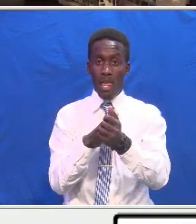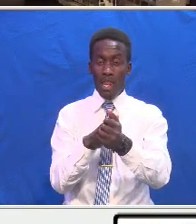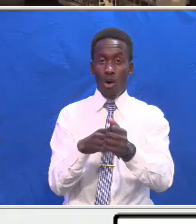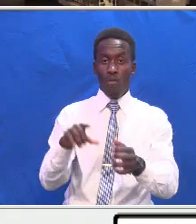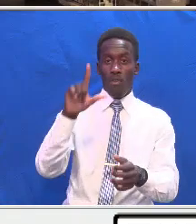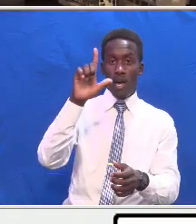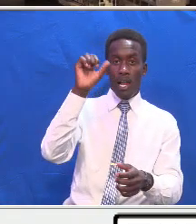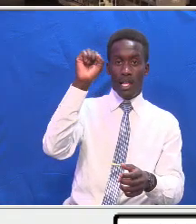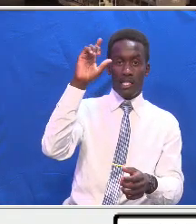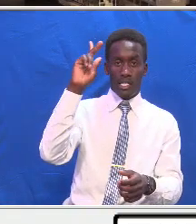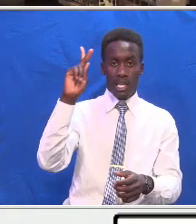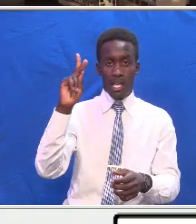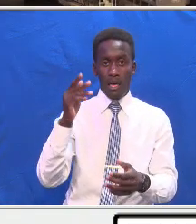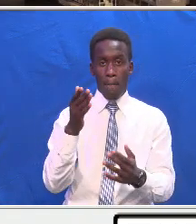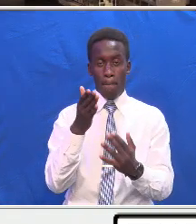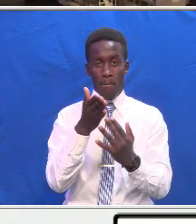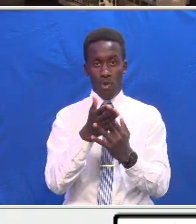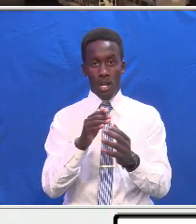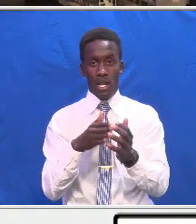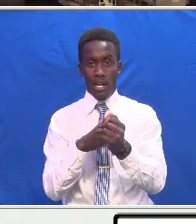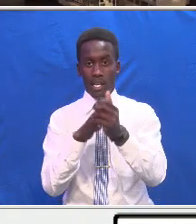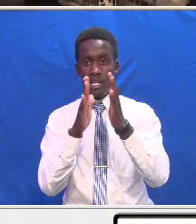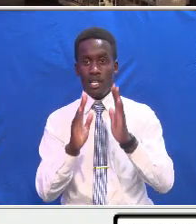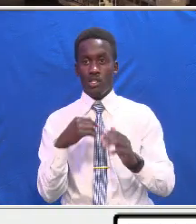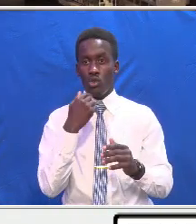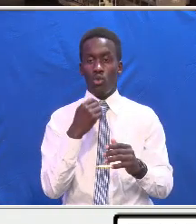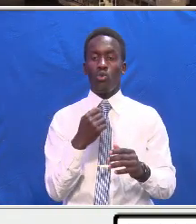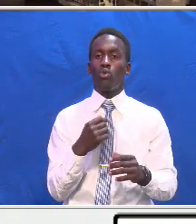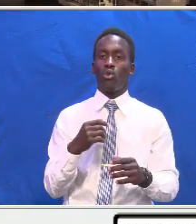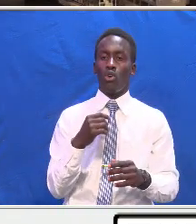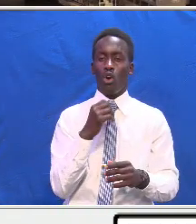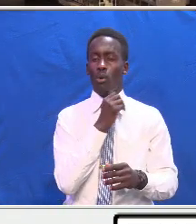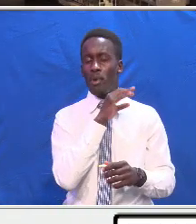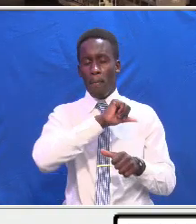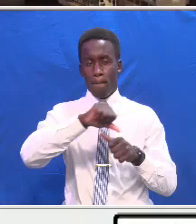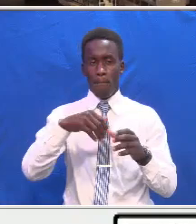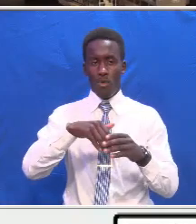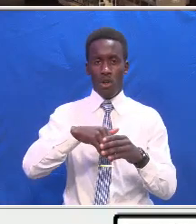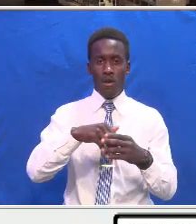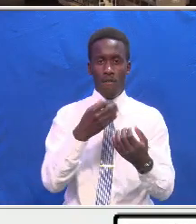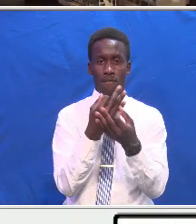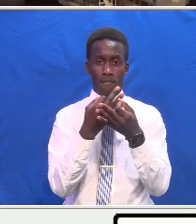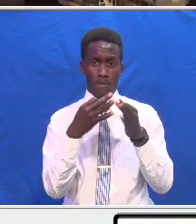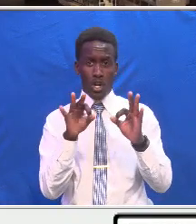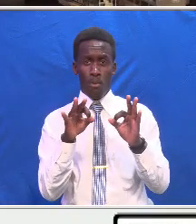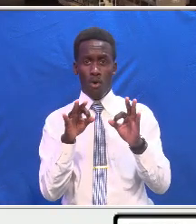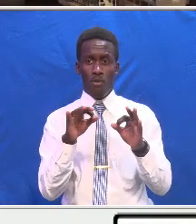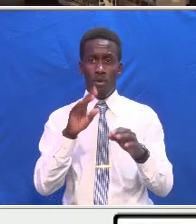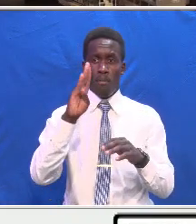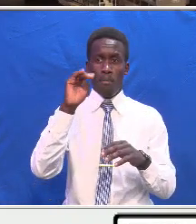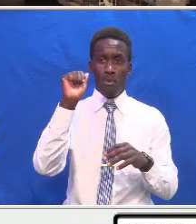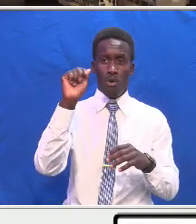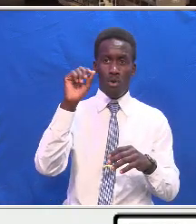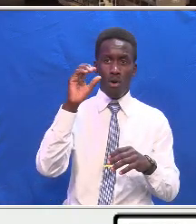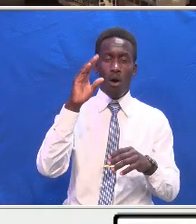Odhiambo ni miongoni mwa viongozi wanaotaka kuachiliwa mara moja kwa mwanaharakati Boniface Mwangi ambaye anasemekana